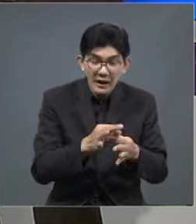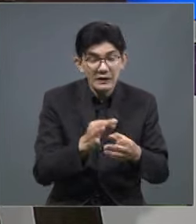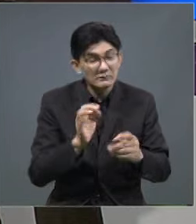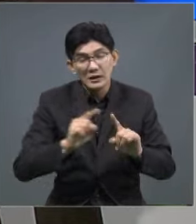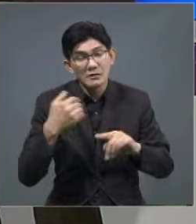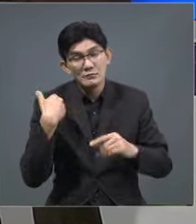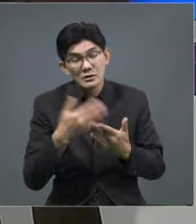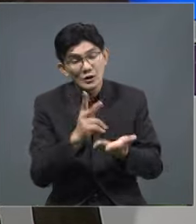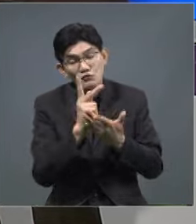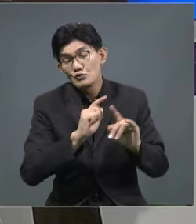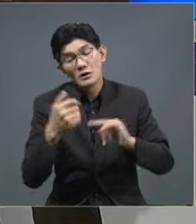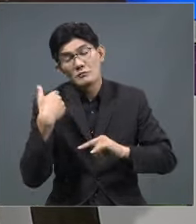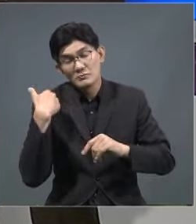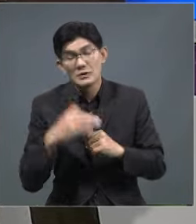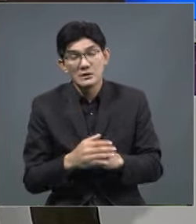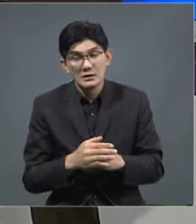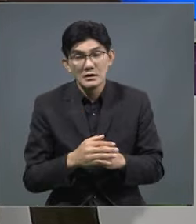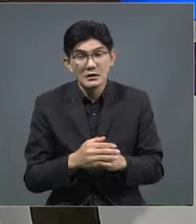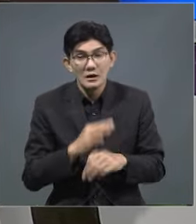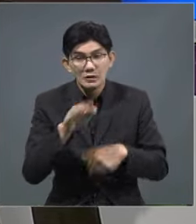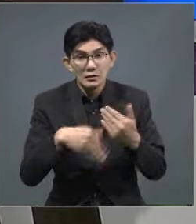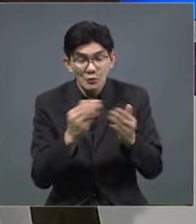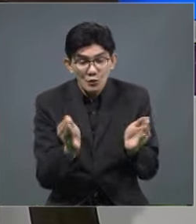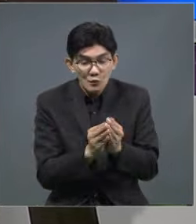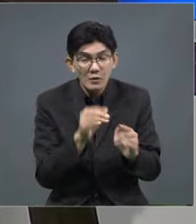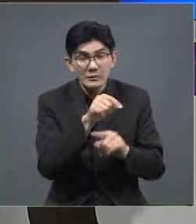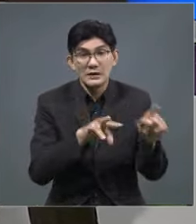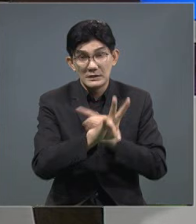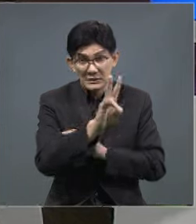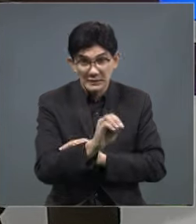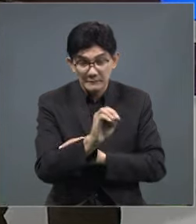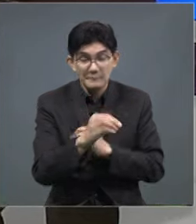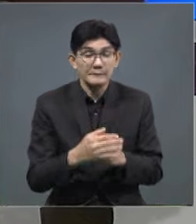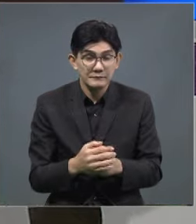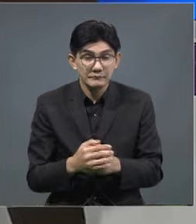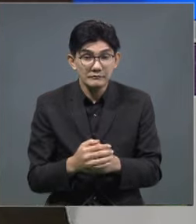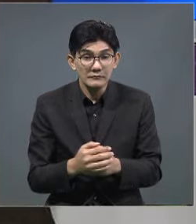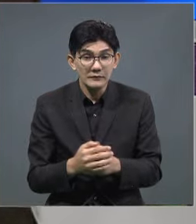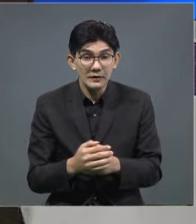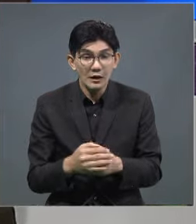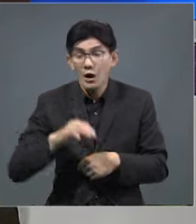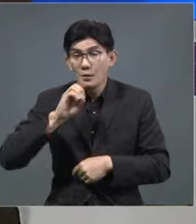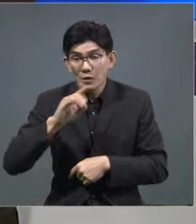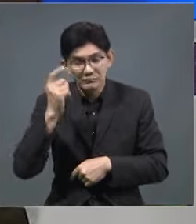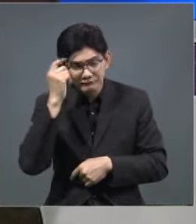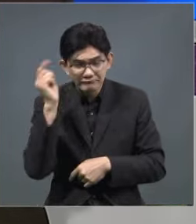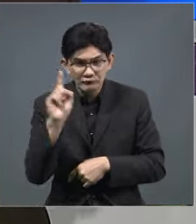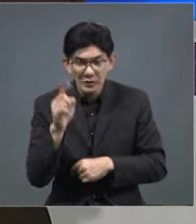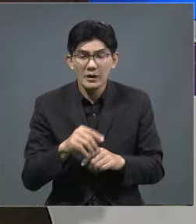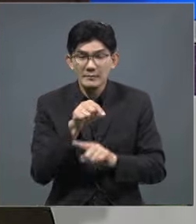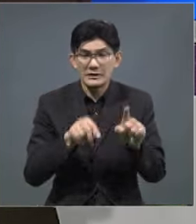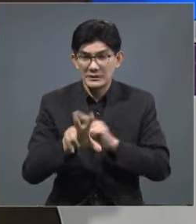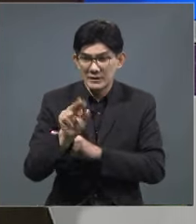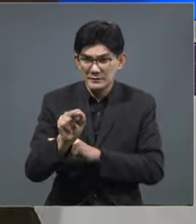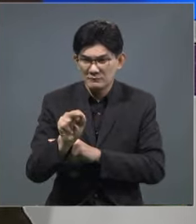กู้ไฟแนนซ์อื่นๆหรือว่าสหกรณ์จะรวมอยู่ 70% นั้นด้วยทีเนี้ยทางเครือข่ายสหกรณ์เขาบอกว่า 30% เ